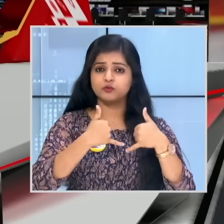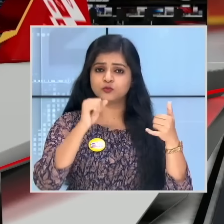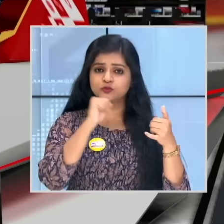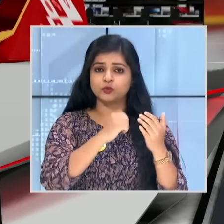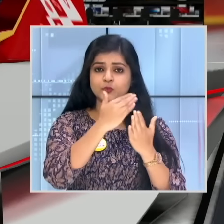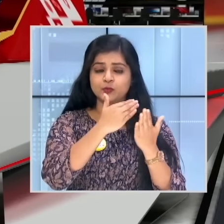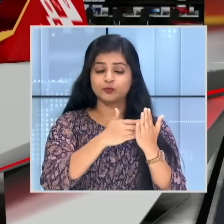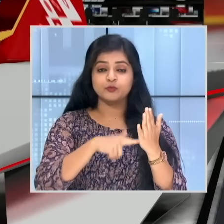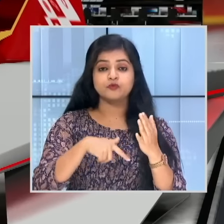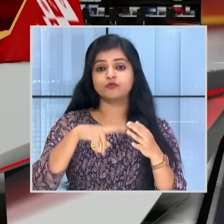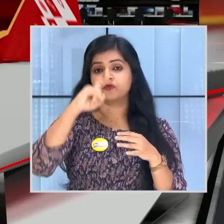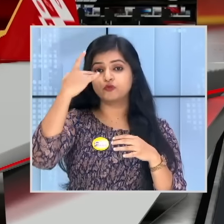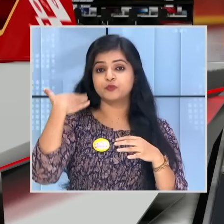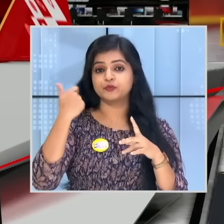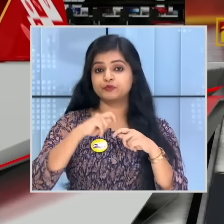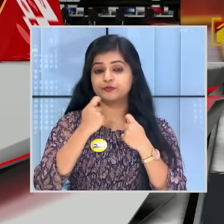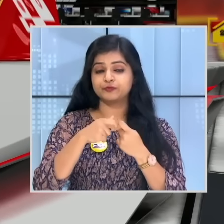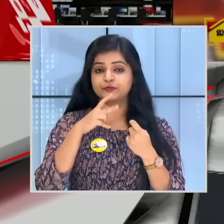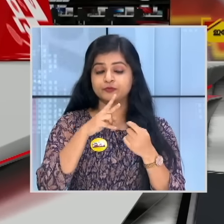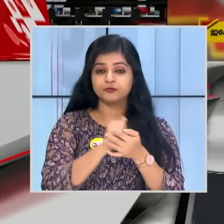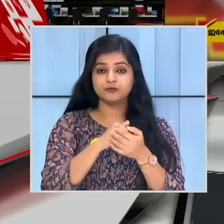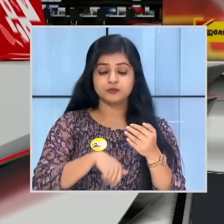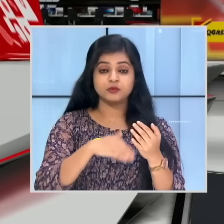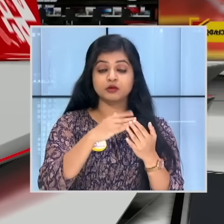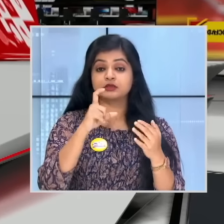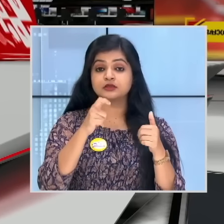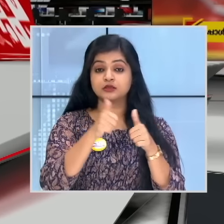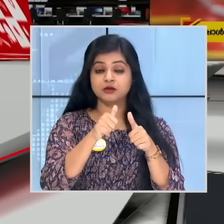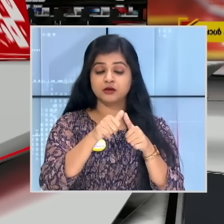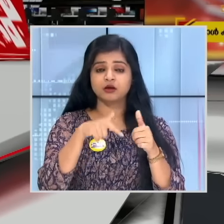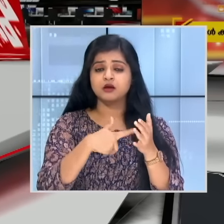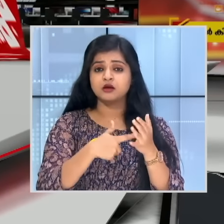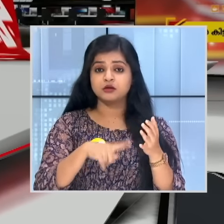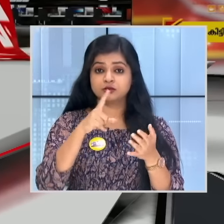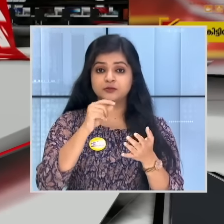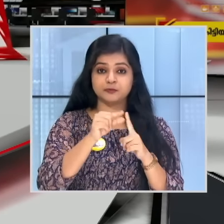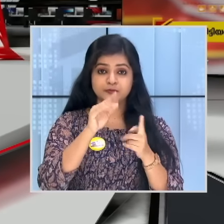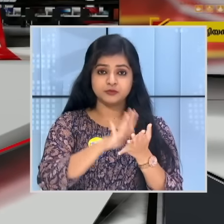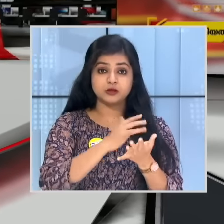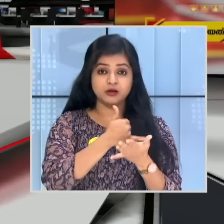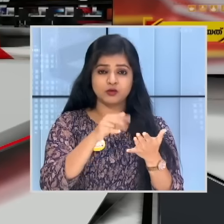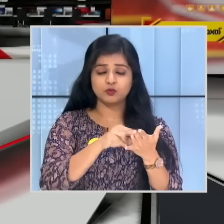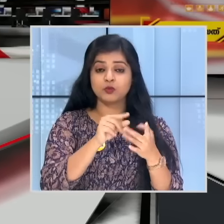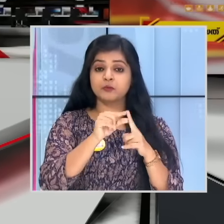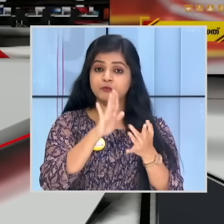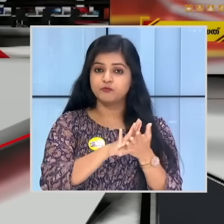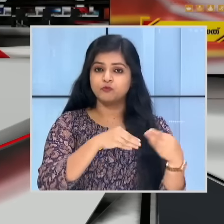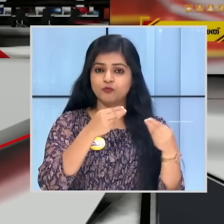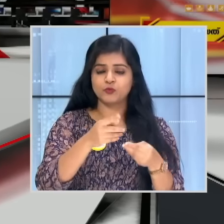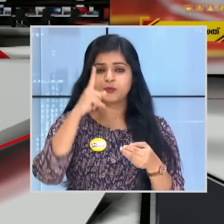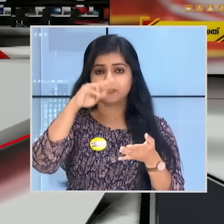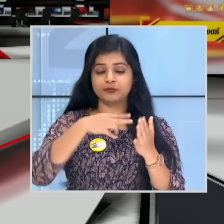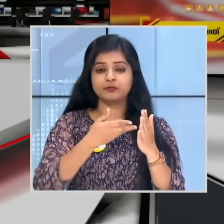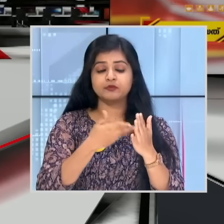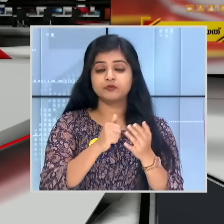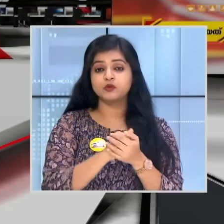വക്താവ് രണ്ധീർ ജെയ്‌സ്വാൾ അറിയിച്ചു നിയമം പൗരത്വം എടുത്തു കളയുന്നതിനെക്കുറിച്ചല്ല പൗരത്വം നൽകുന്നതിനെക്കുറിച്ചാണ് നിയമം മനുഷ്യാവകാശത്തെ